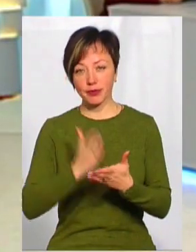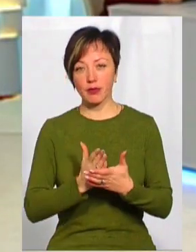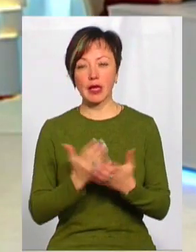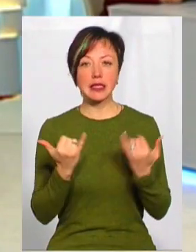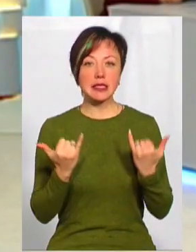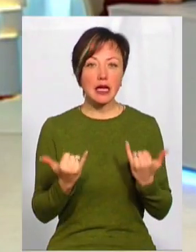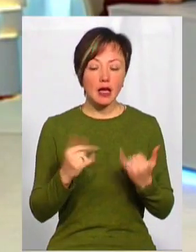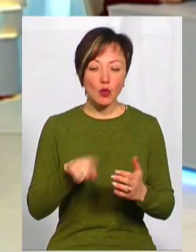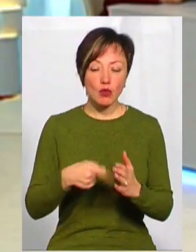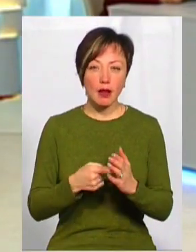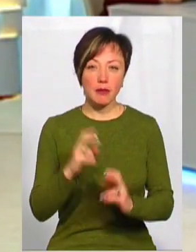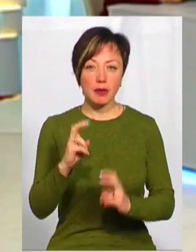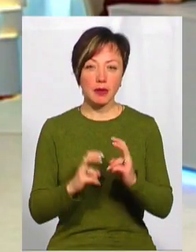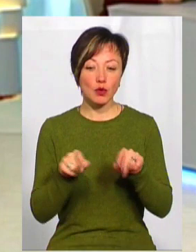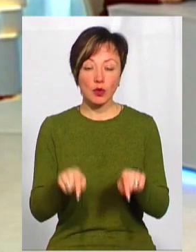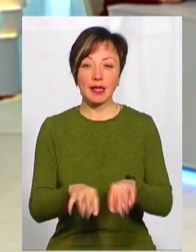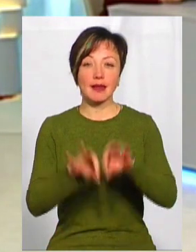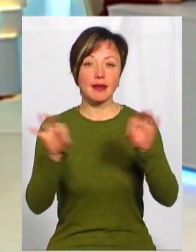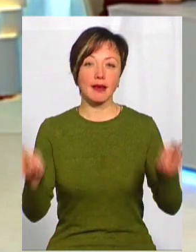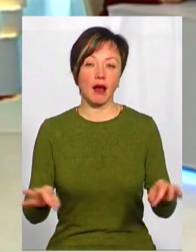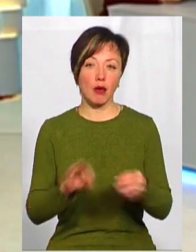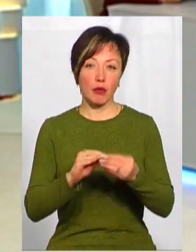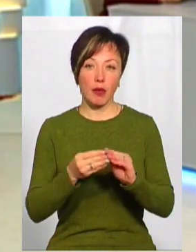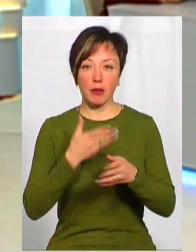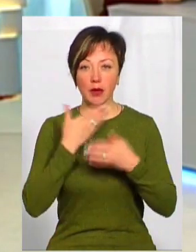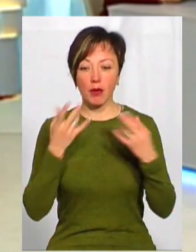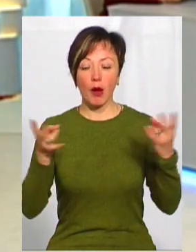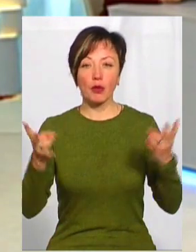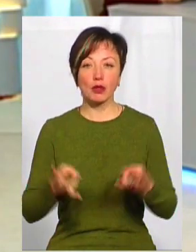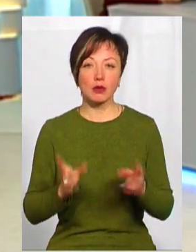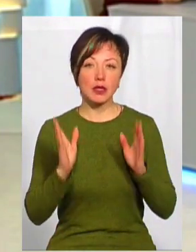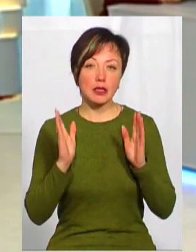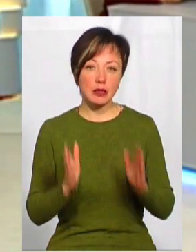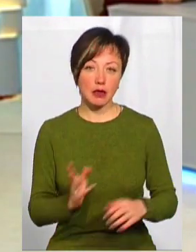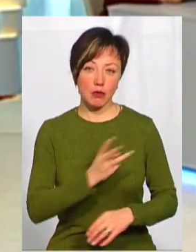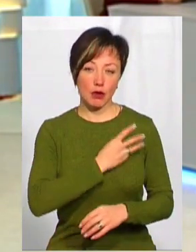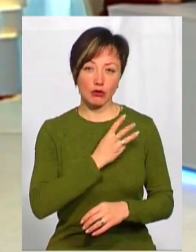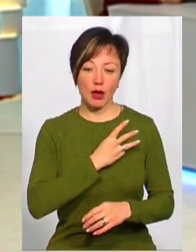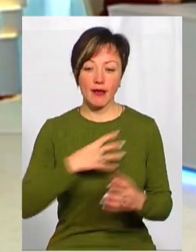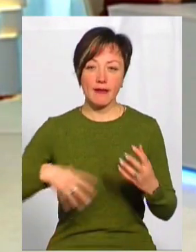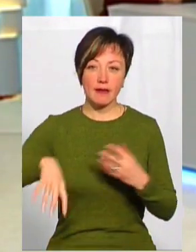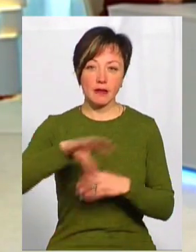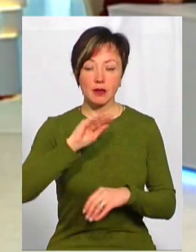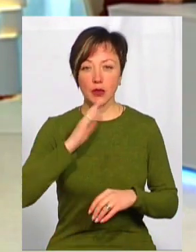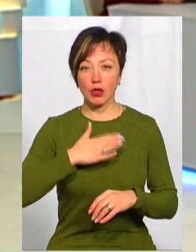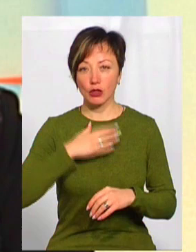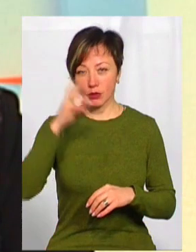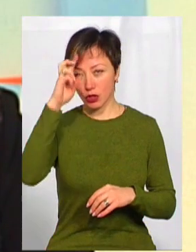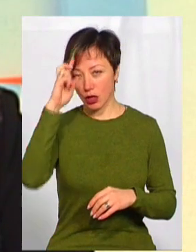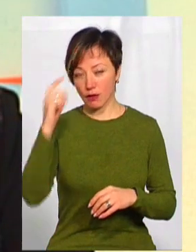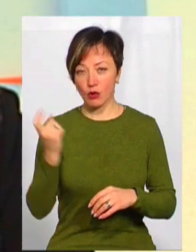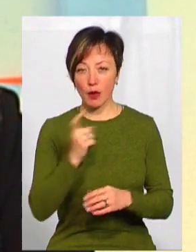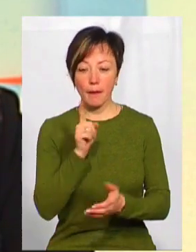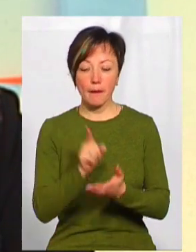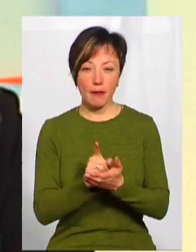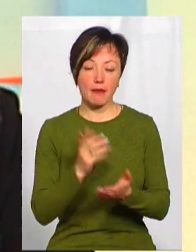зараз комунальним підприємством, тут проблем ніяких нема, потрібне тільки бажання. всім нашим державним господарствам